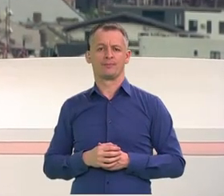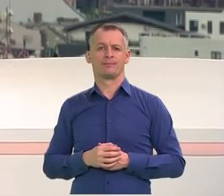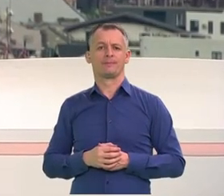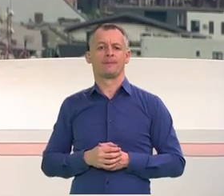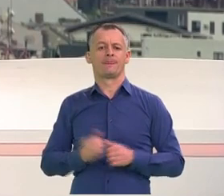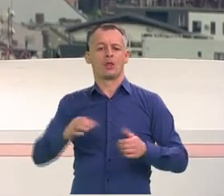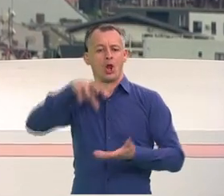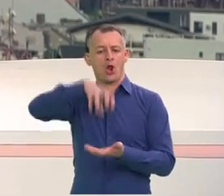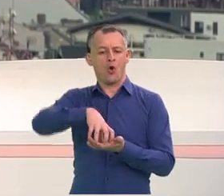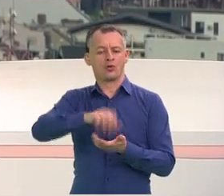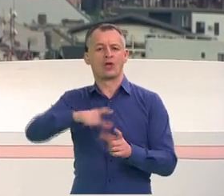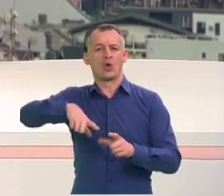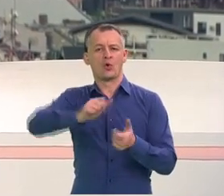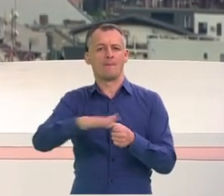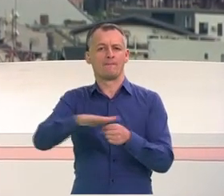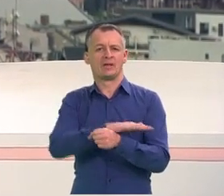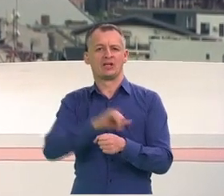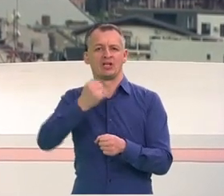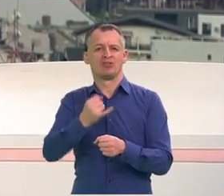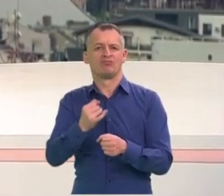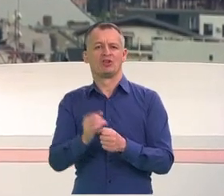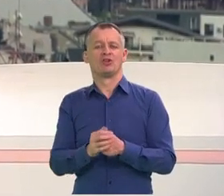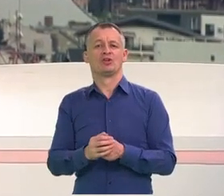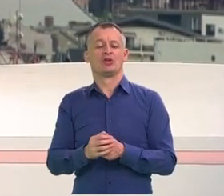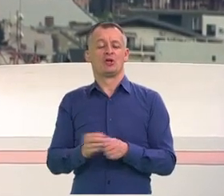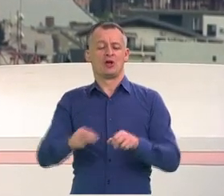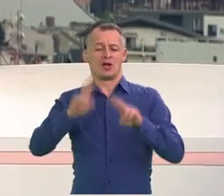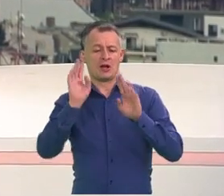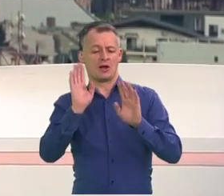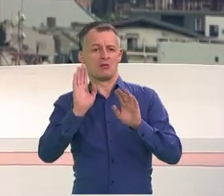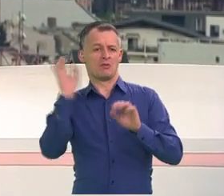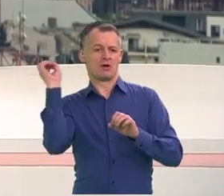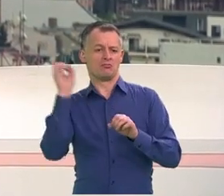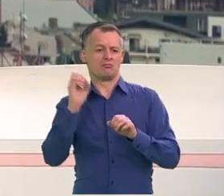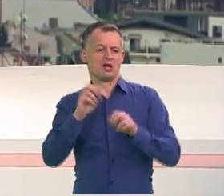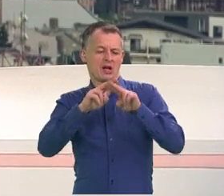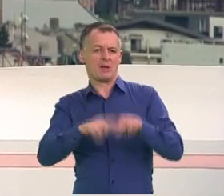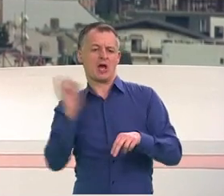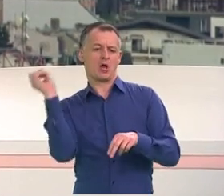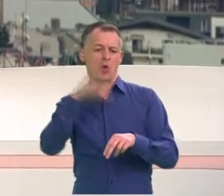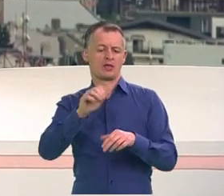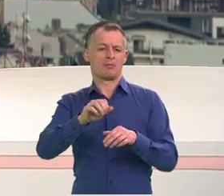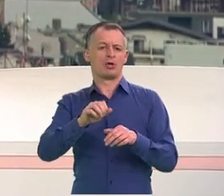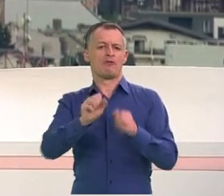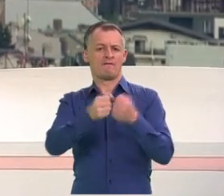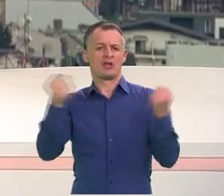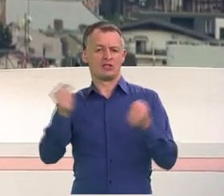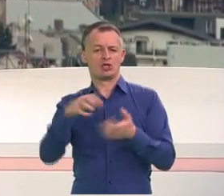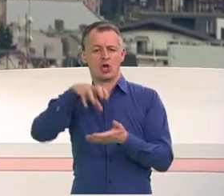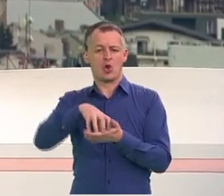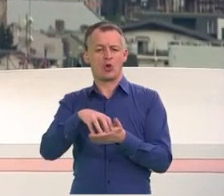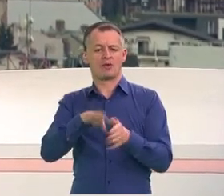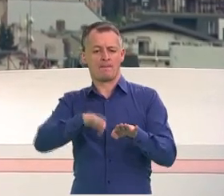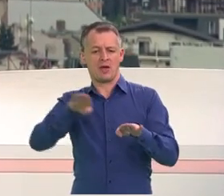Coșuri de gunoi prea pline, saci cu deșeuri rezemați de stâlpii de iluminat, resturi aruncate de pe geamul mașinii sau lângă locul de parcare și